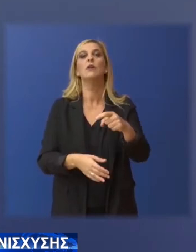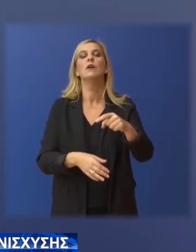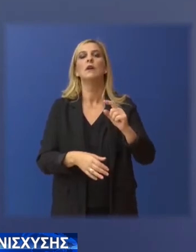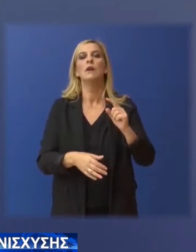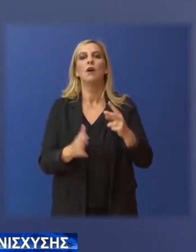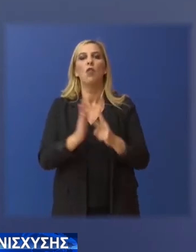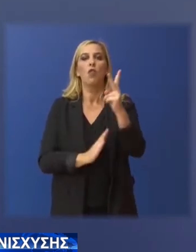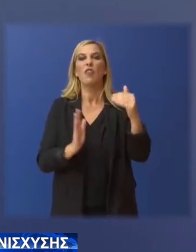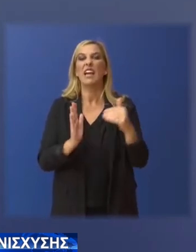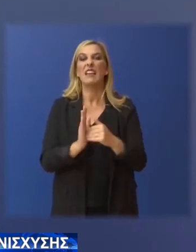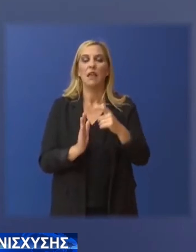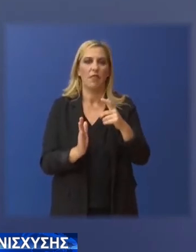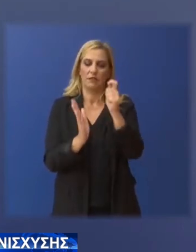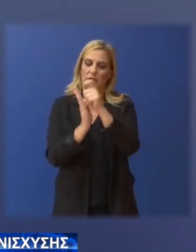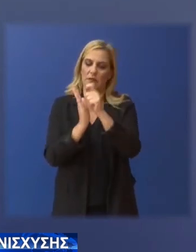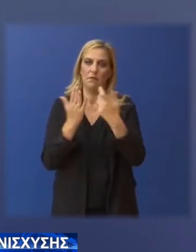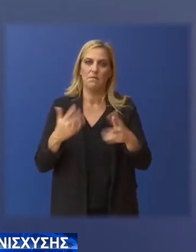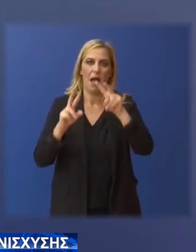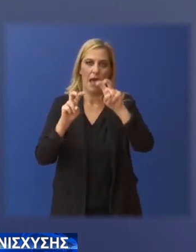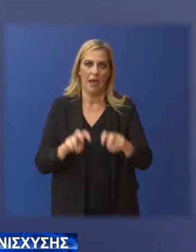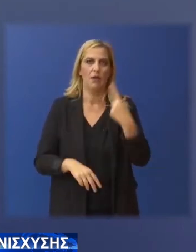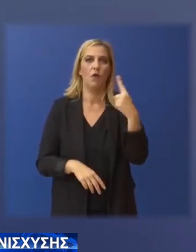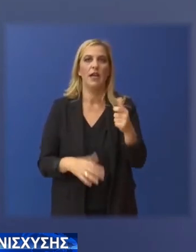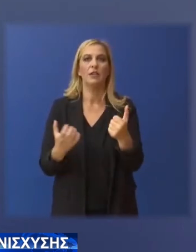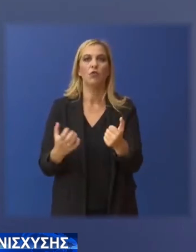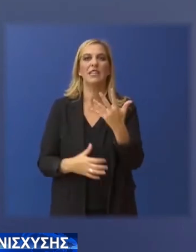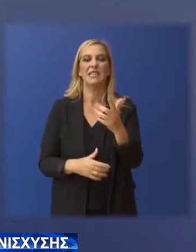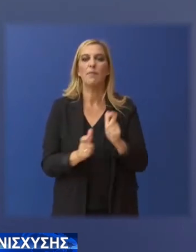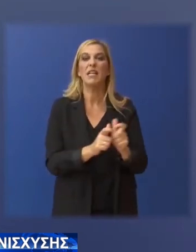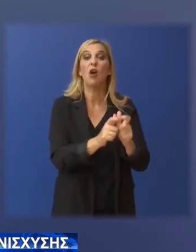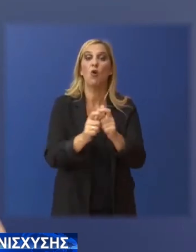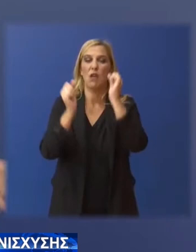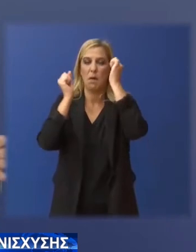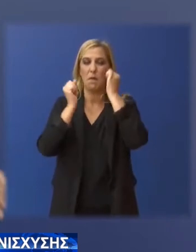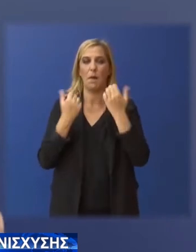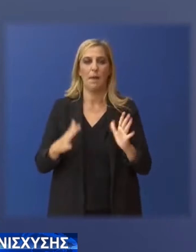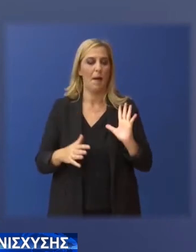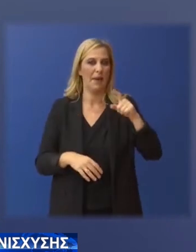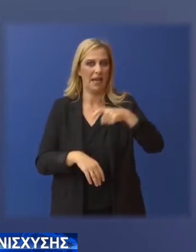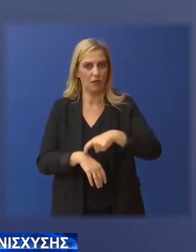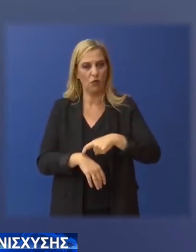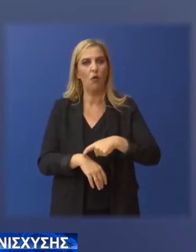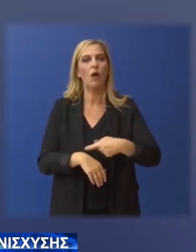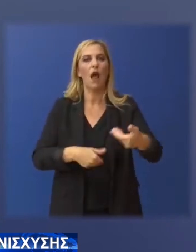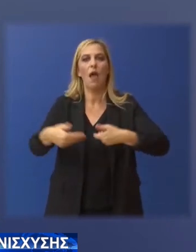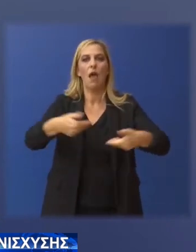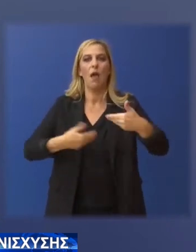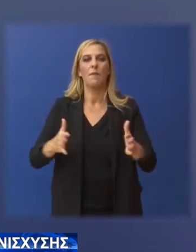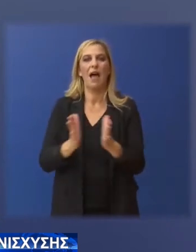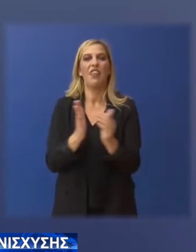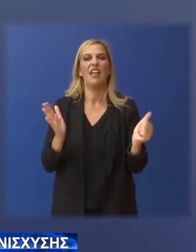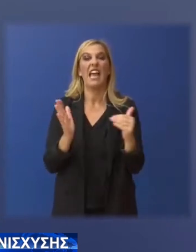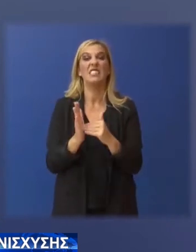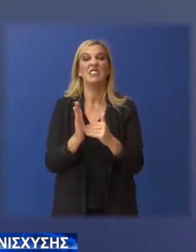πάνω από 12.000 αυτοψίες και έλεγχοι στις 165 κοινότητες που έχουν πληγεί. Μέχρι σήμερα έχουν υποβληθεί παραπάνω από